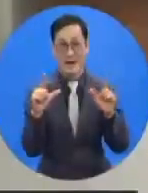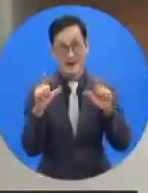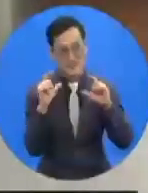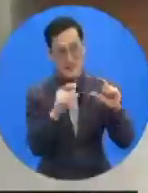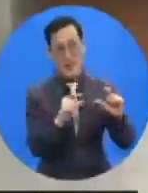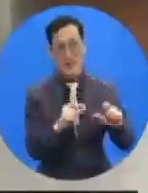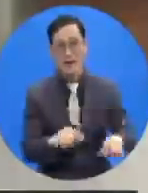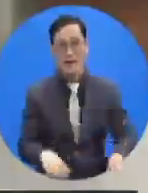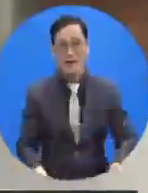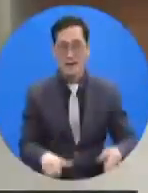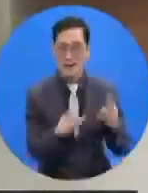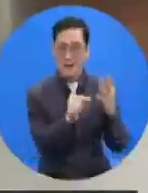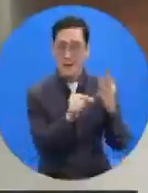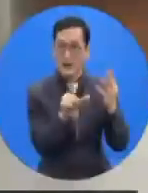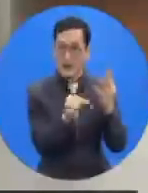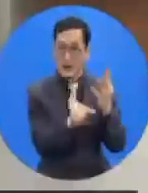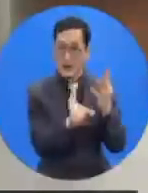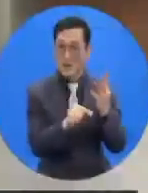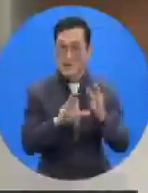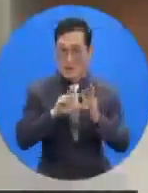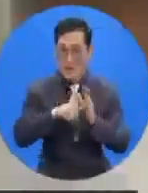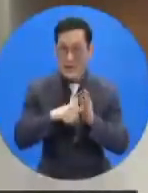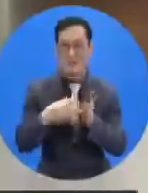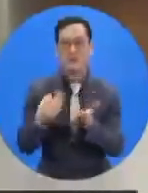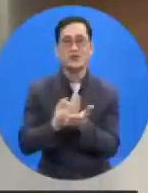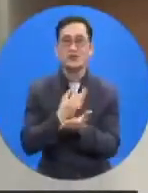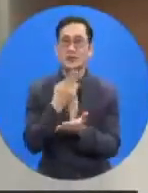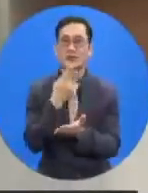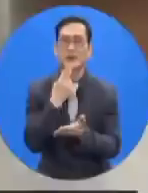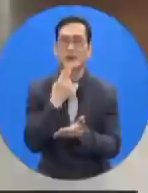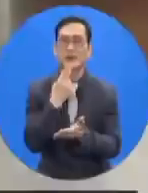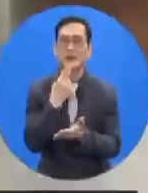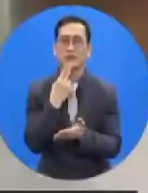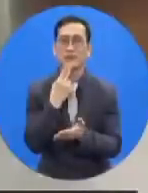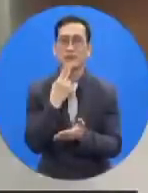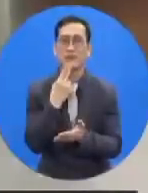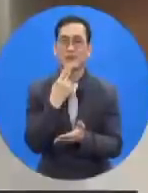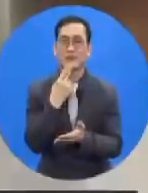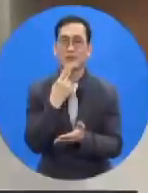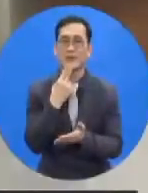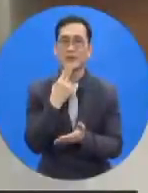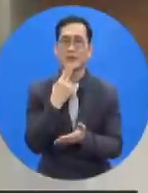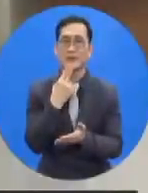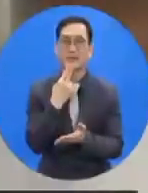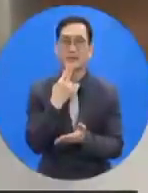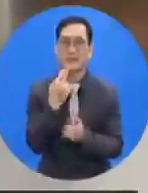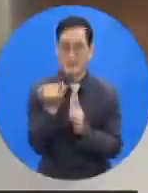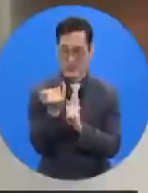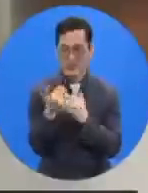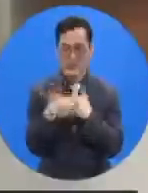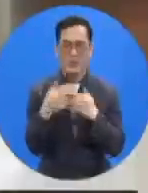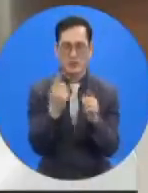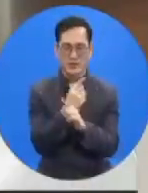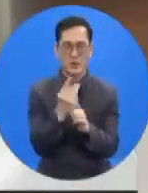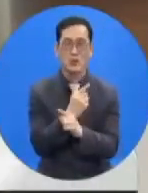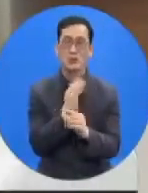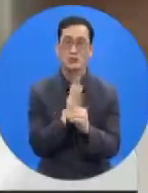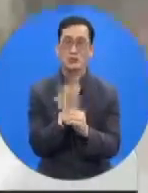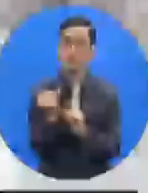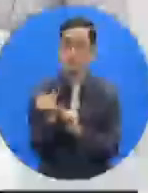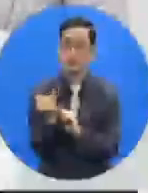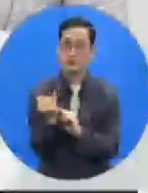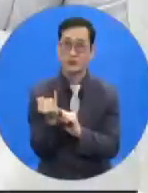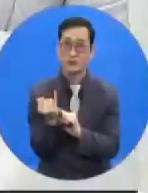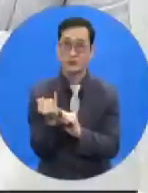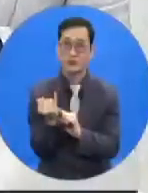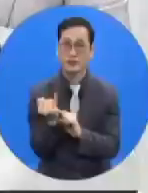4월달 수입이 없을 겁니다. 한계 상황에 몰린 분이죠. 물론 지금 저런 분 치료도 지금 받고 있지만 수입이